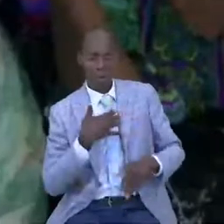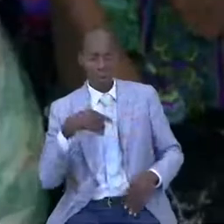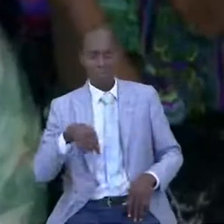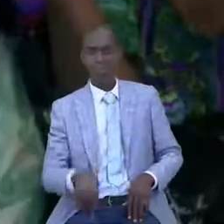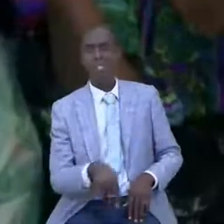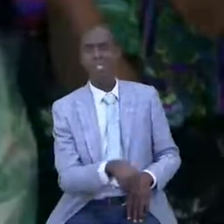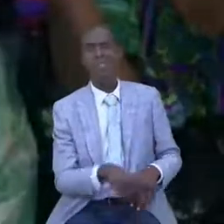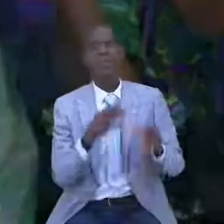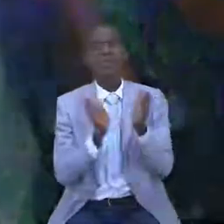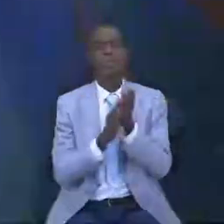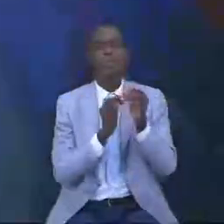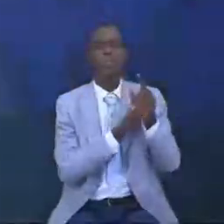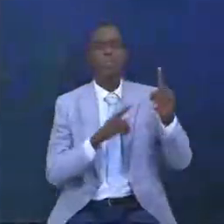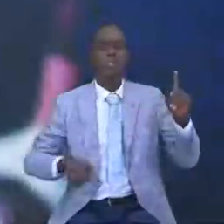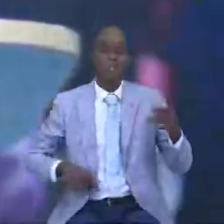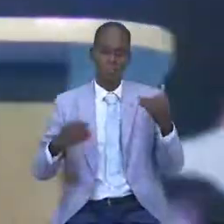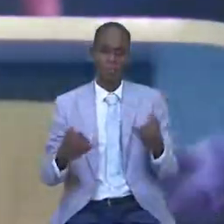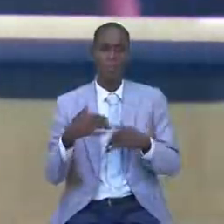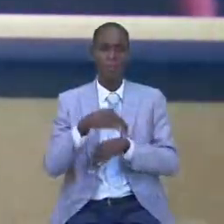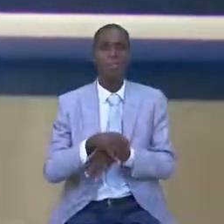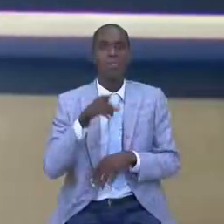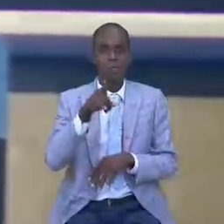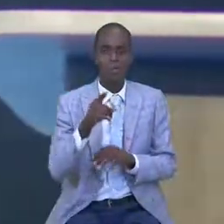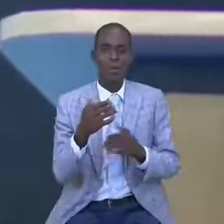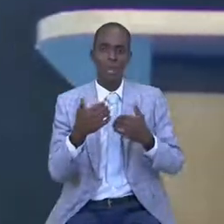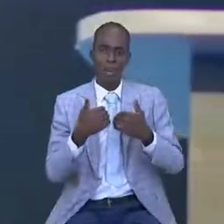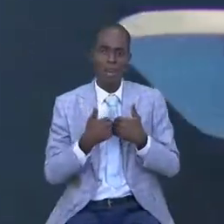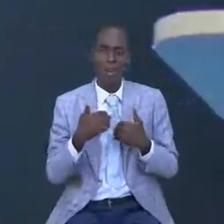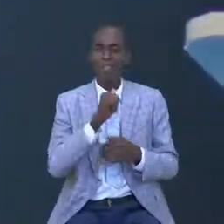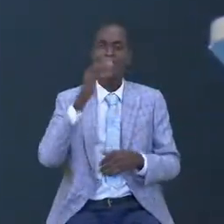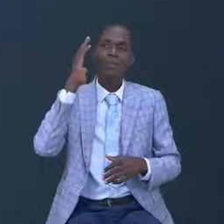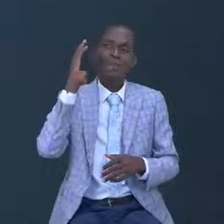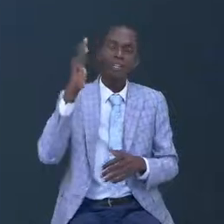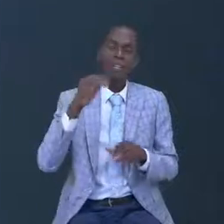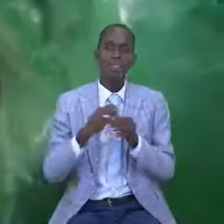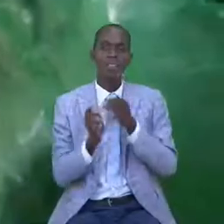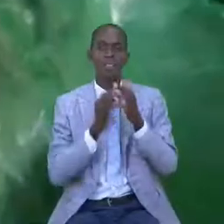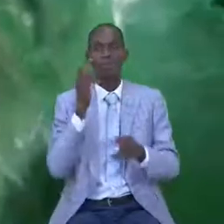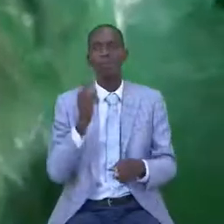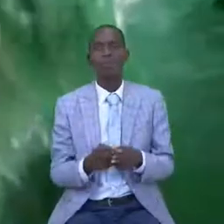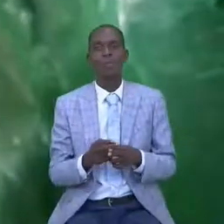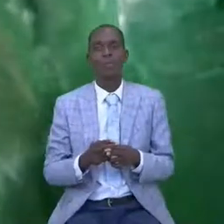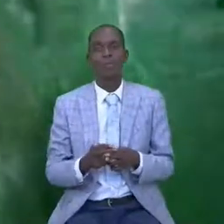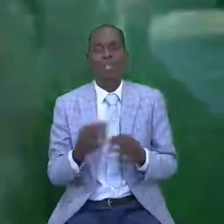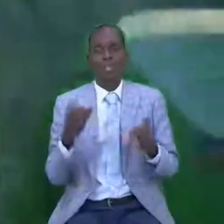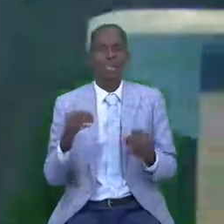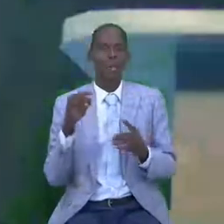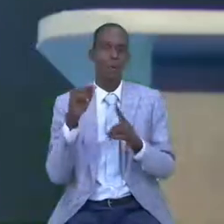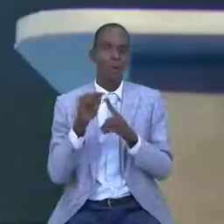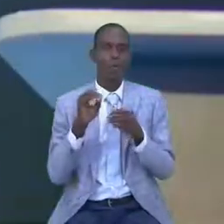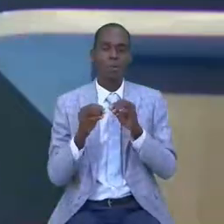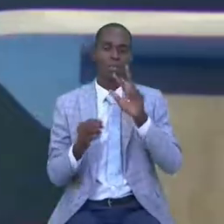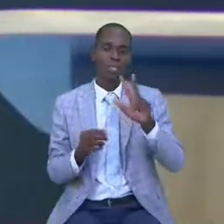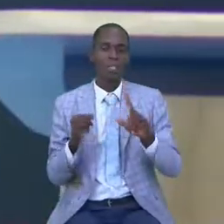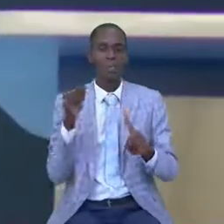là est maintenant sous mes pieds. Gloire à Dieu, ce soir, cette nuit, vous avez un